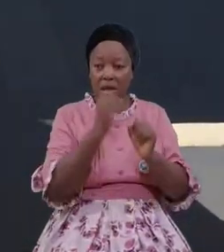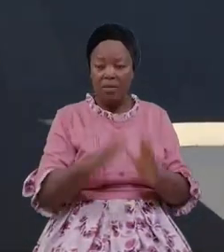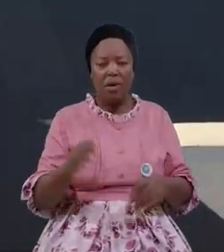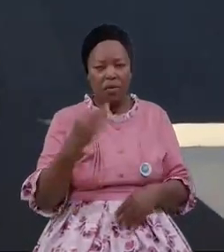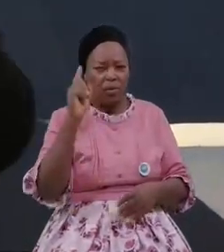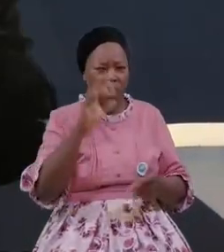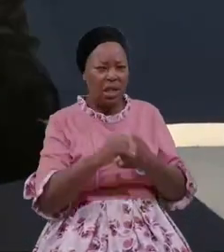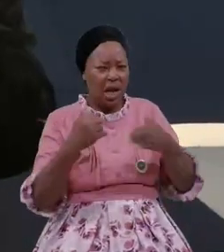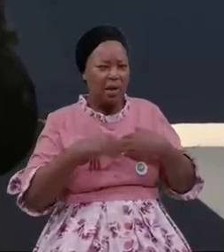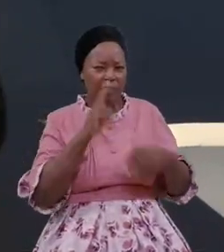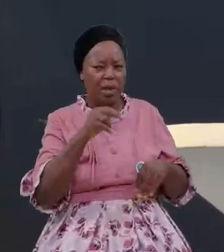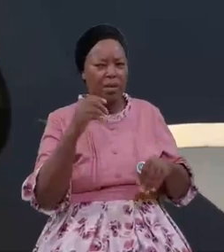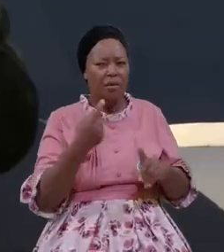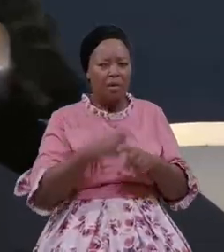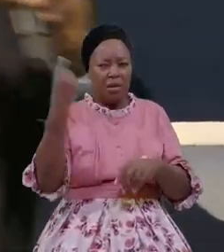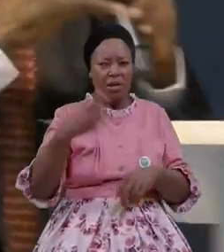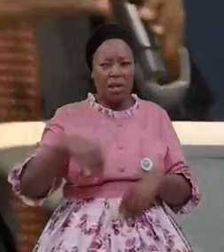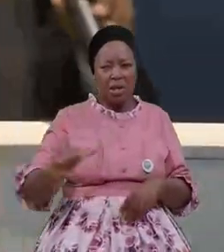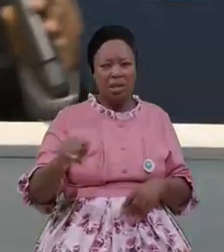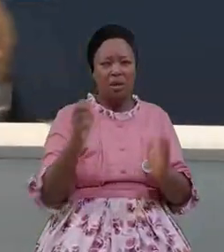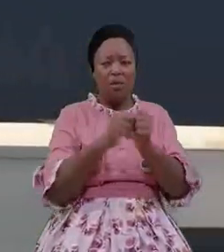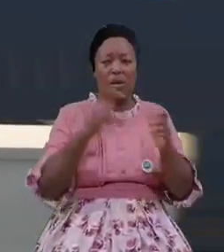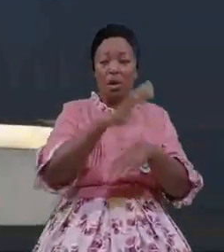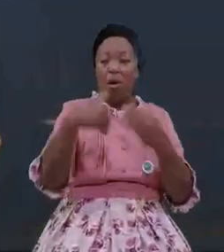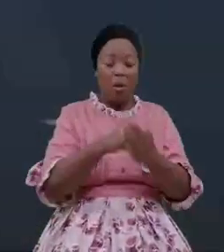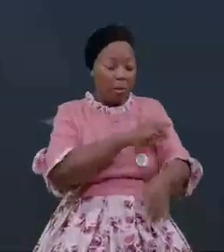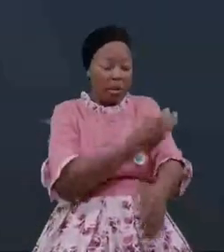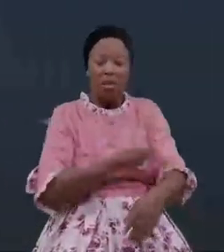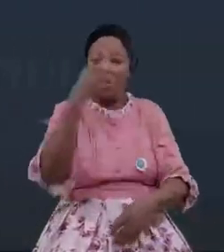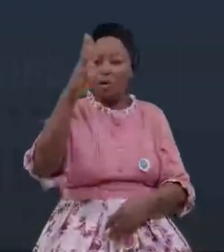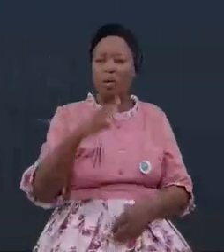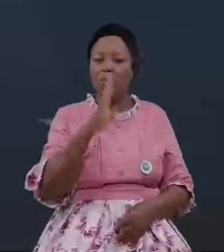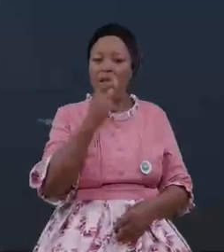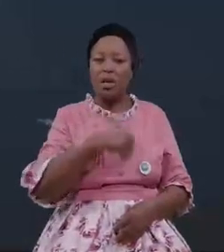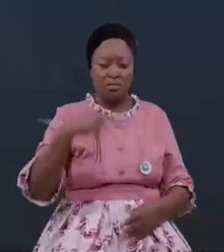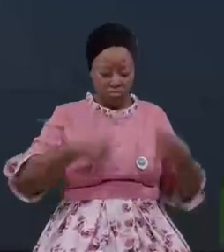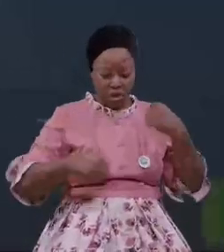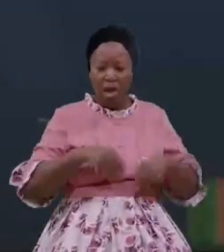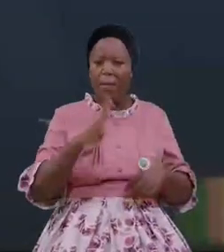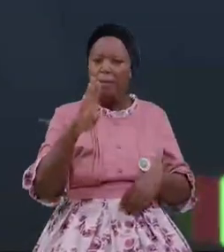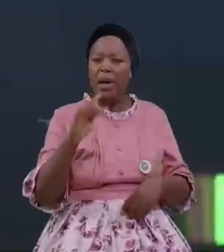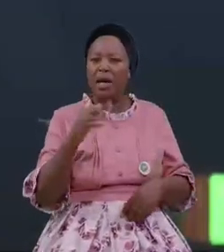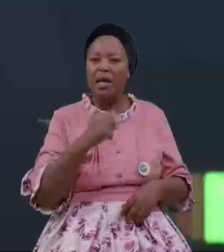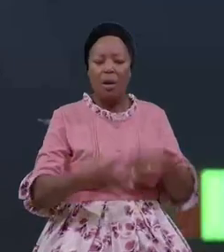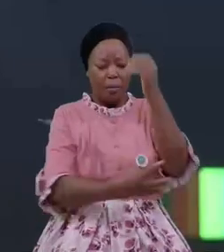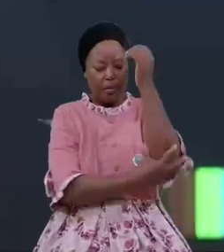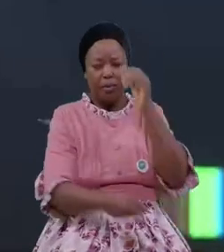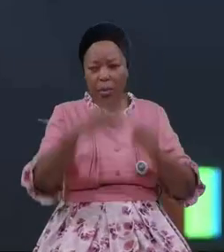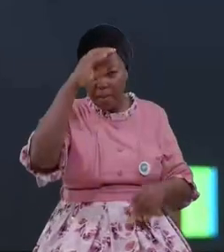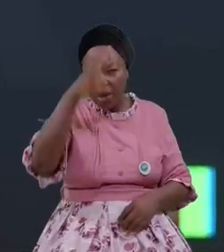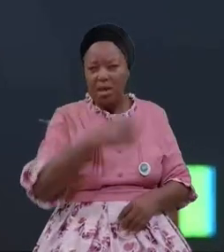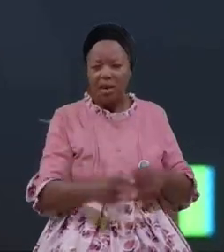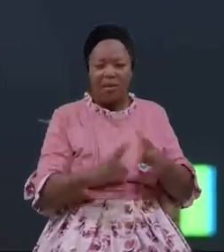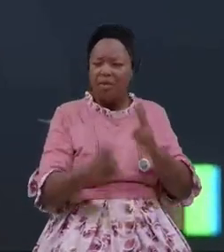celui-là qui a été avec le dieu toutpuissant à l'éternité être frappé souffleté par un pauvre